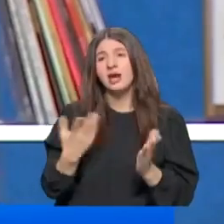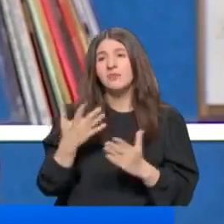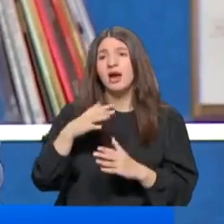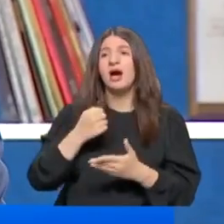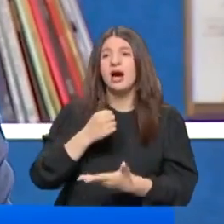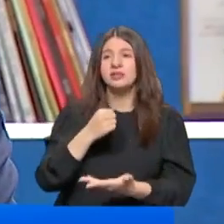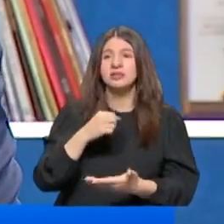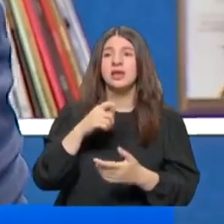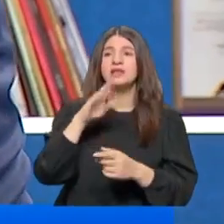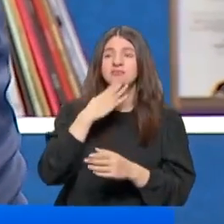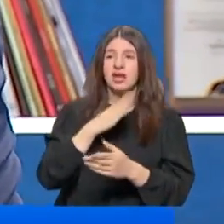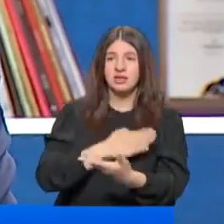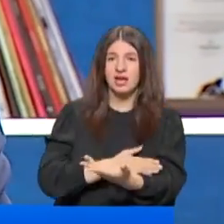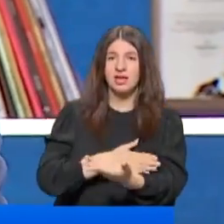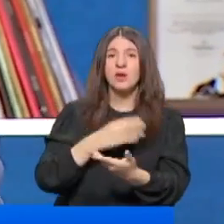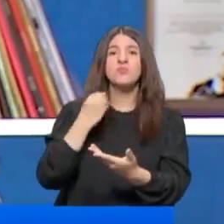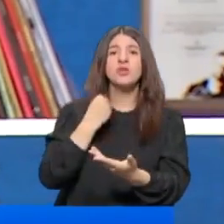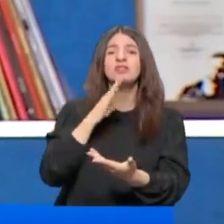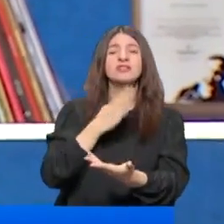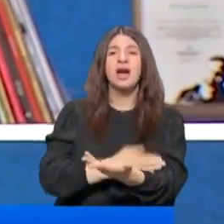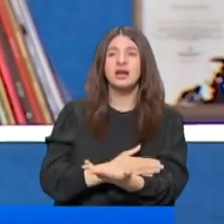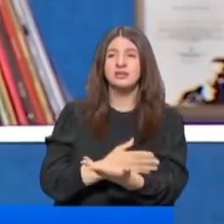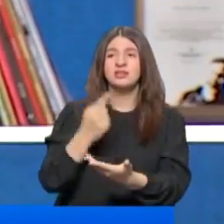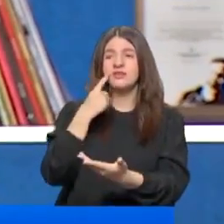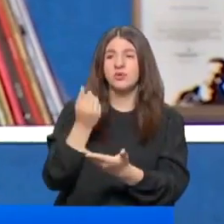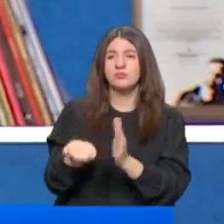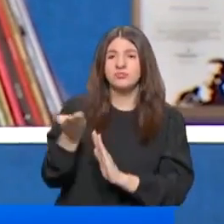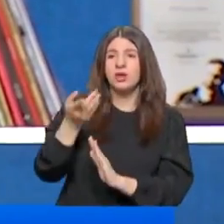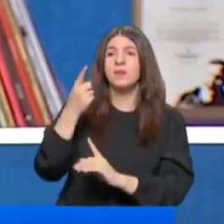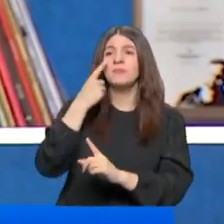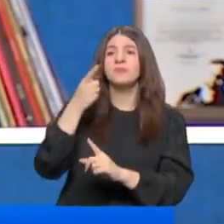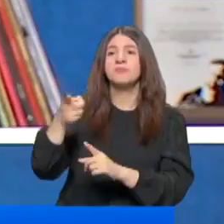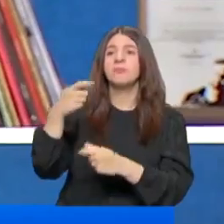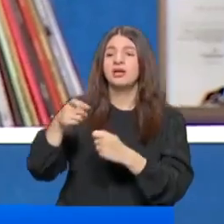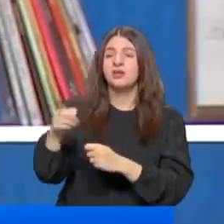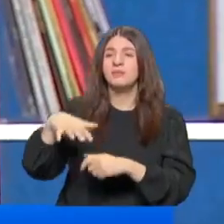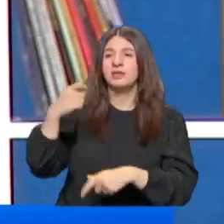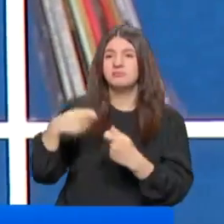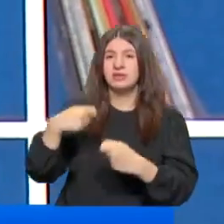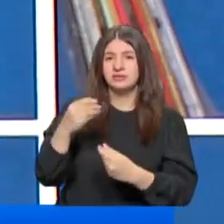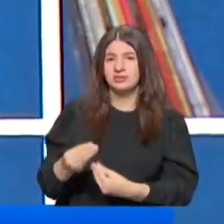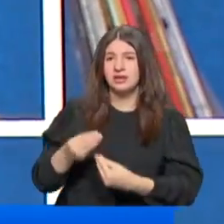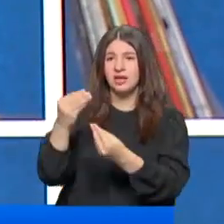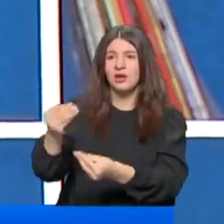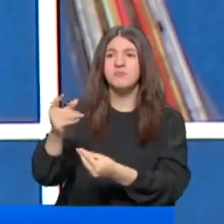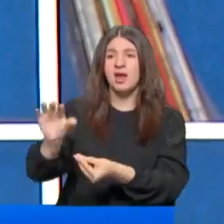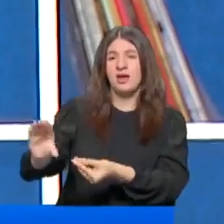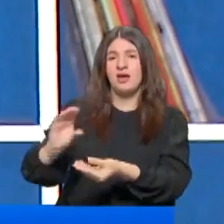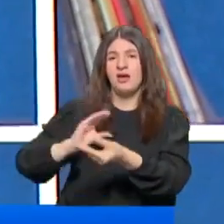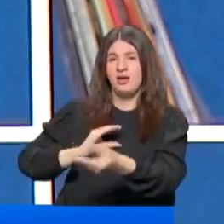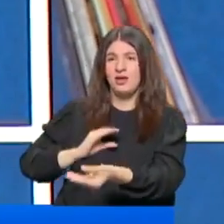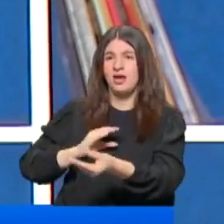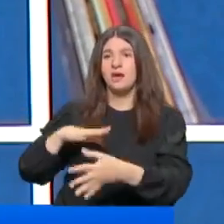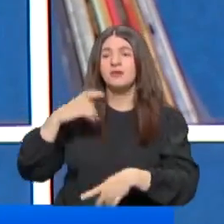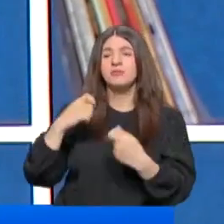hazine kağıtları bankalara veriyor borçlanma kağıdını Devleti borcu artıyor bankalarda o kağıdı götürüyor Merkez Bankası'na nakit alıyorlar